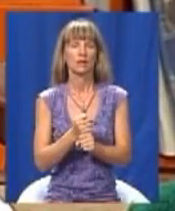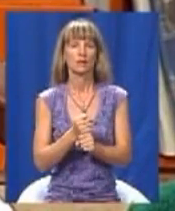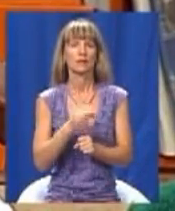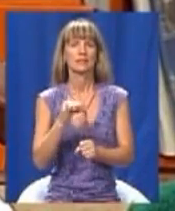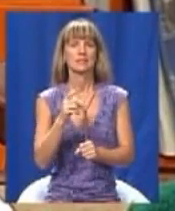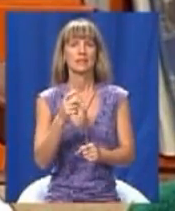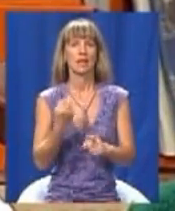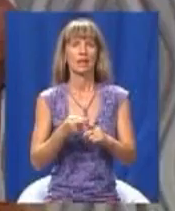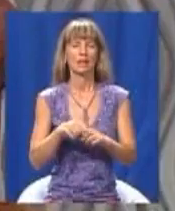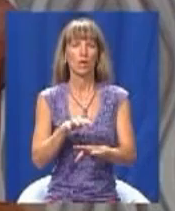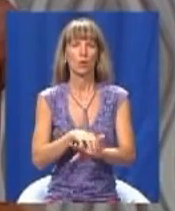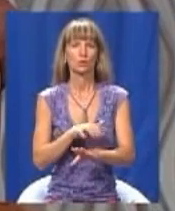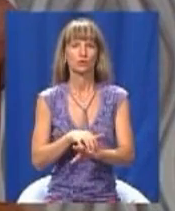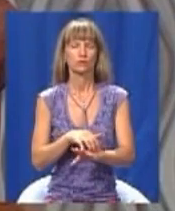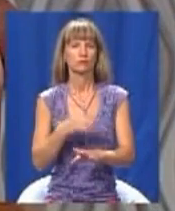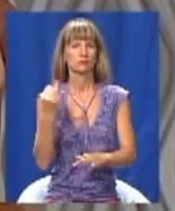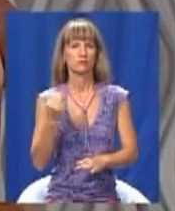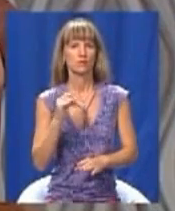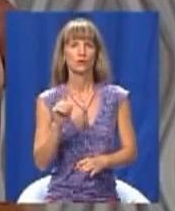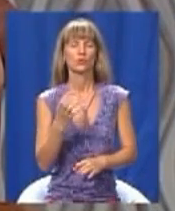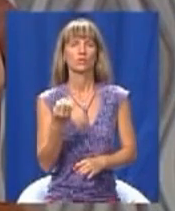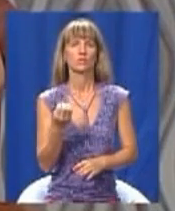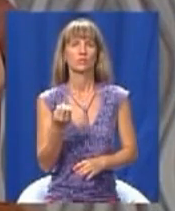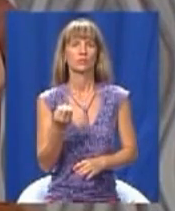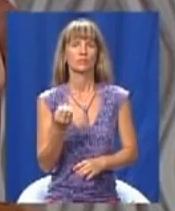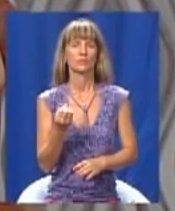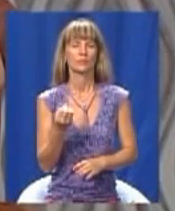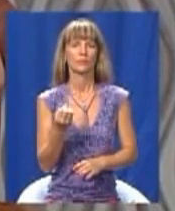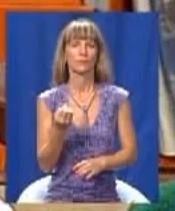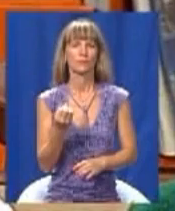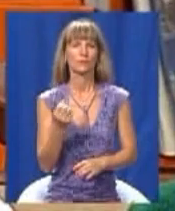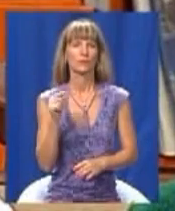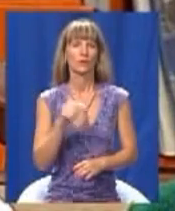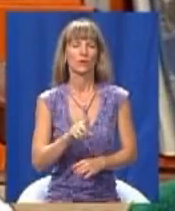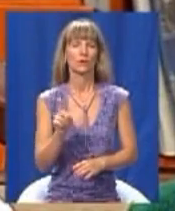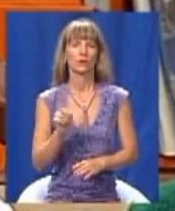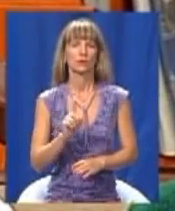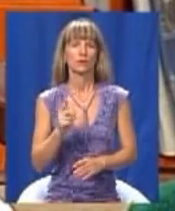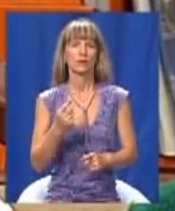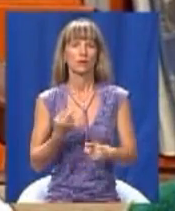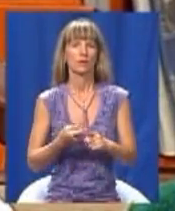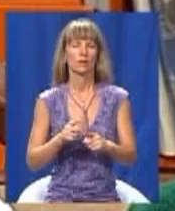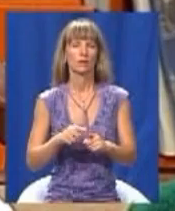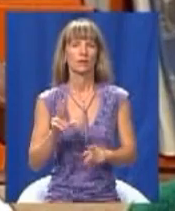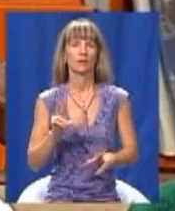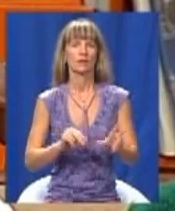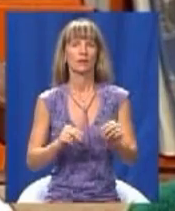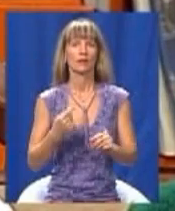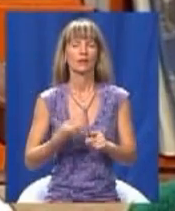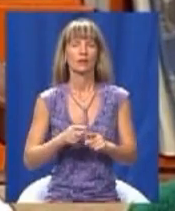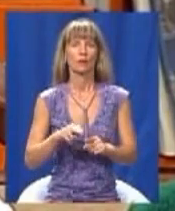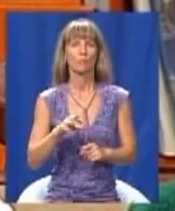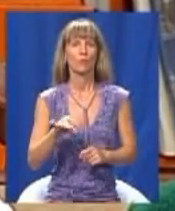кошки. Угу, так, дуже цікаво. А що ще? То, що вважається, що іменно ця